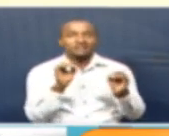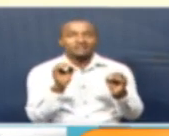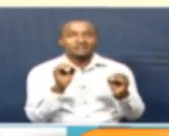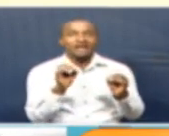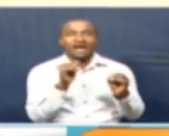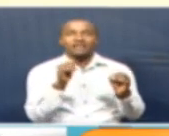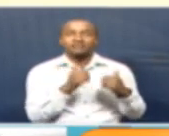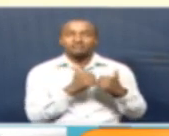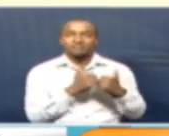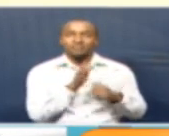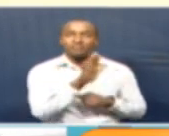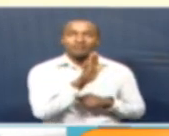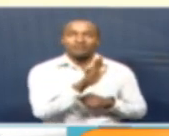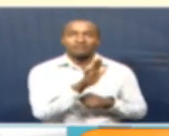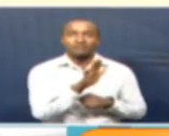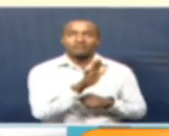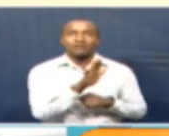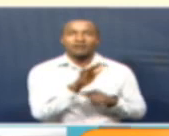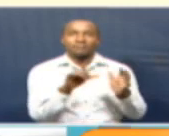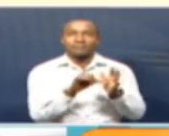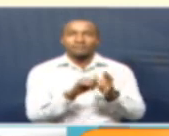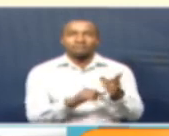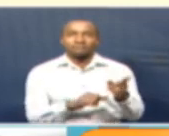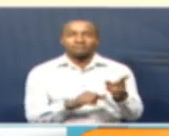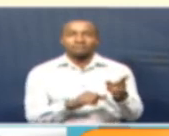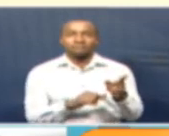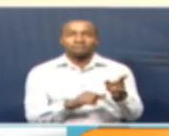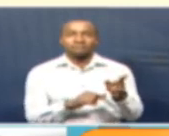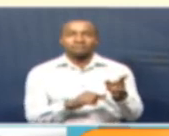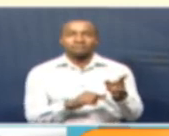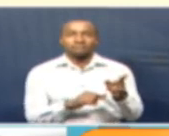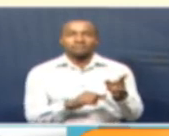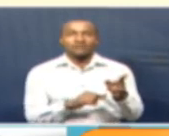boyfriend wake. Pale na kuwa zungu pale. So wewe kitambo